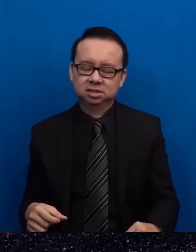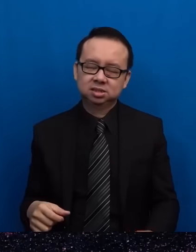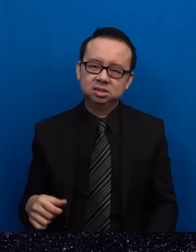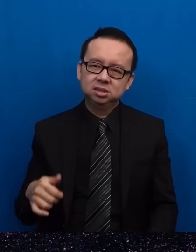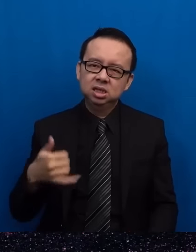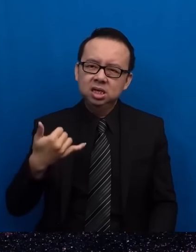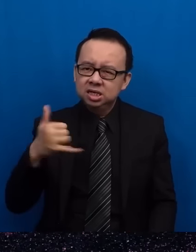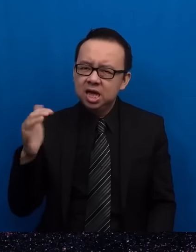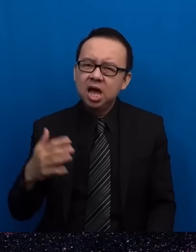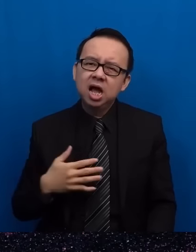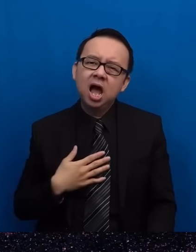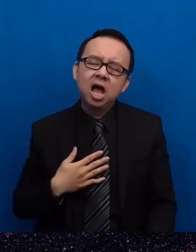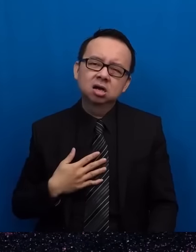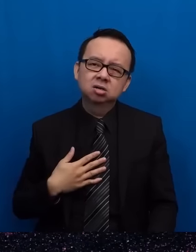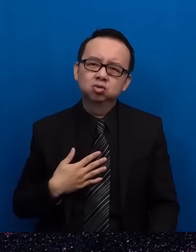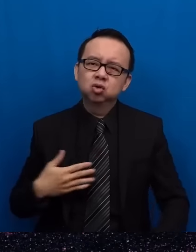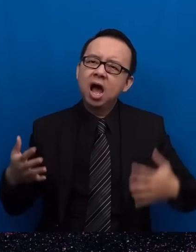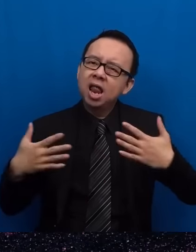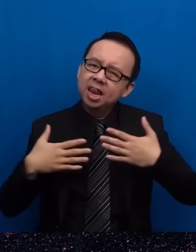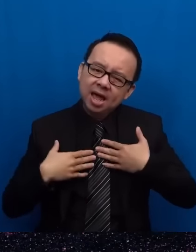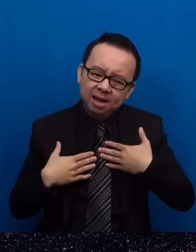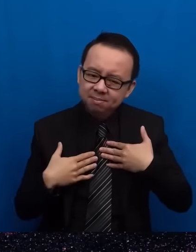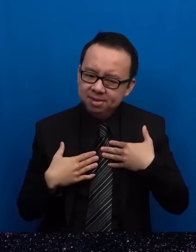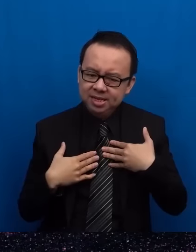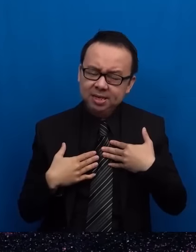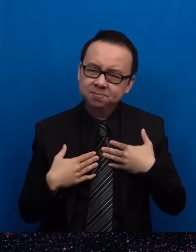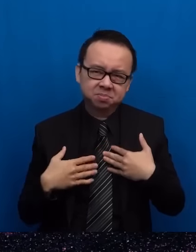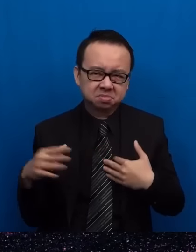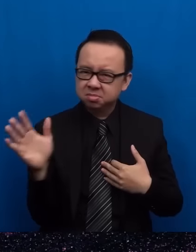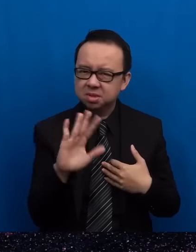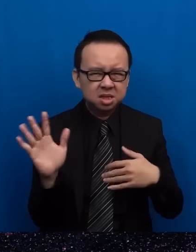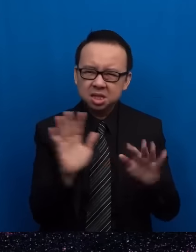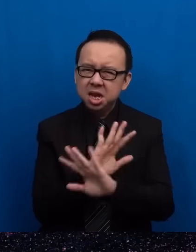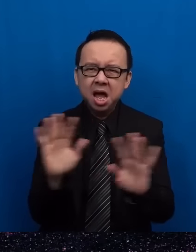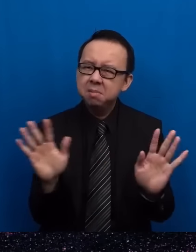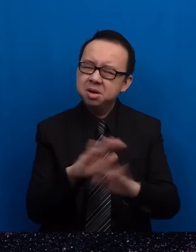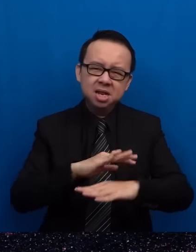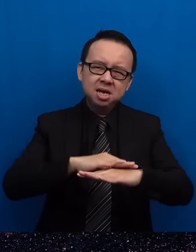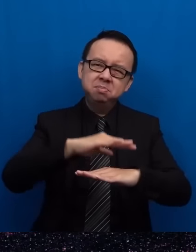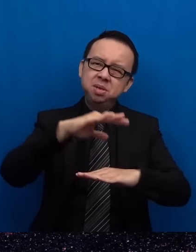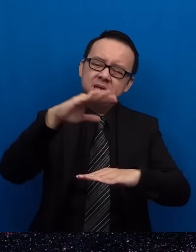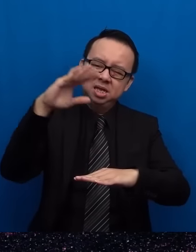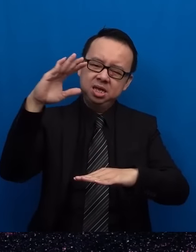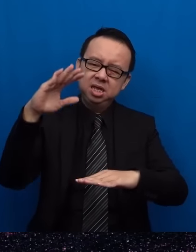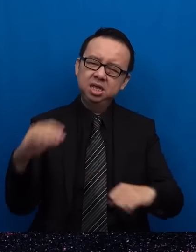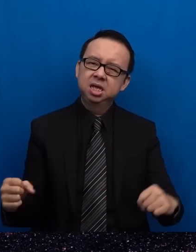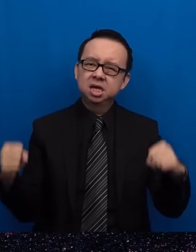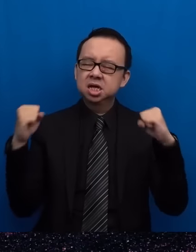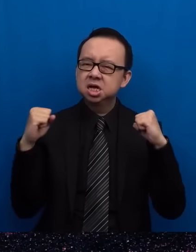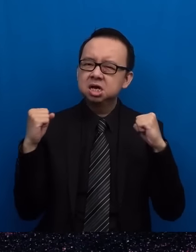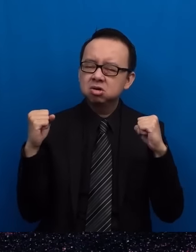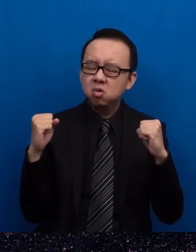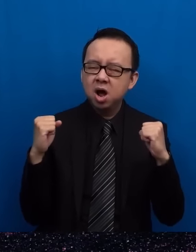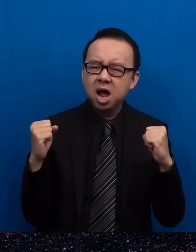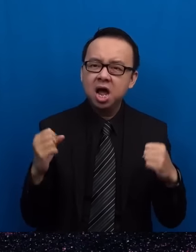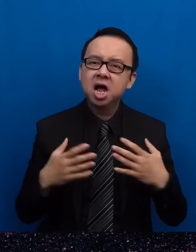Cobaan yang aku alami tak melebihi